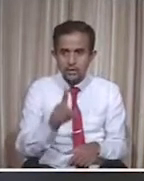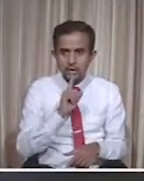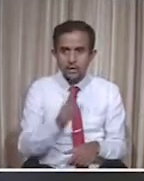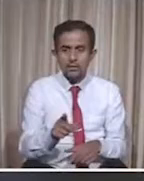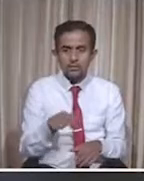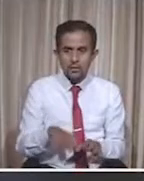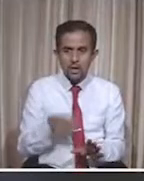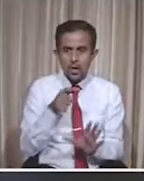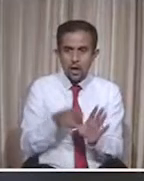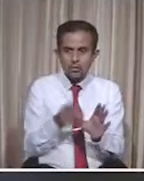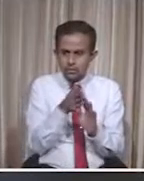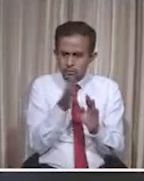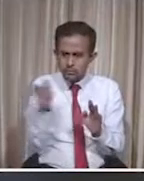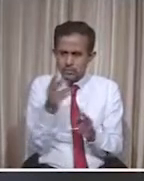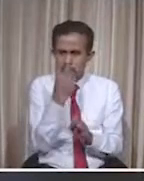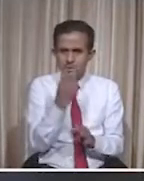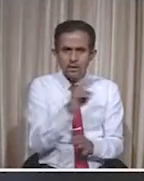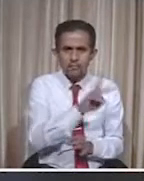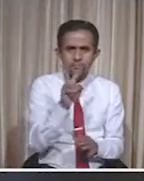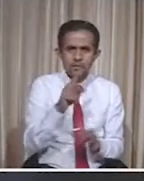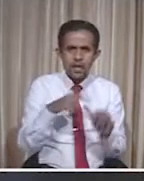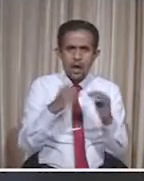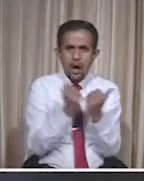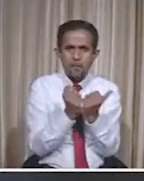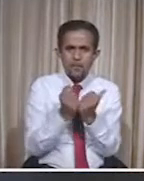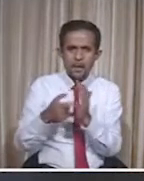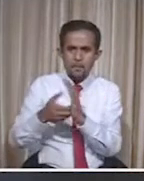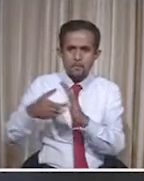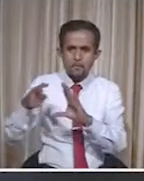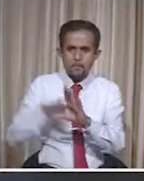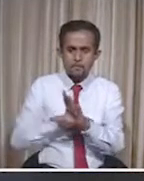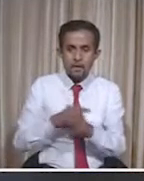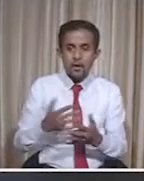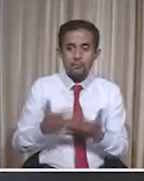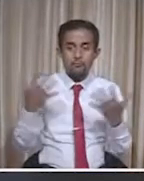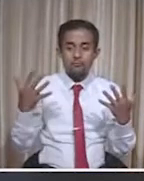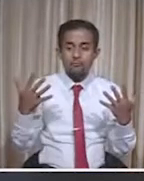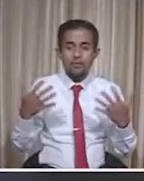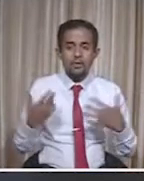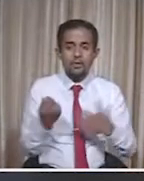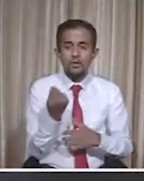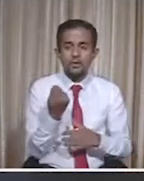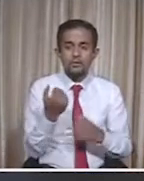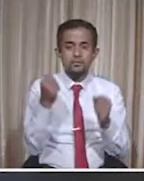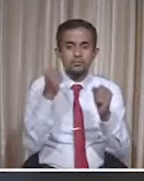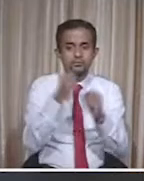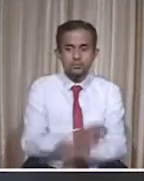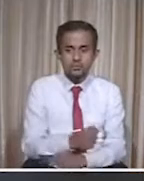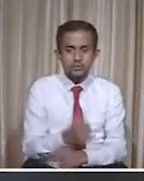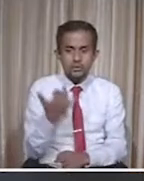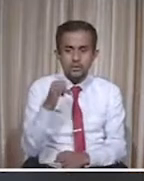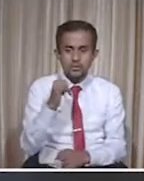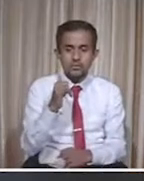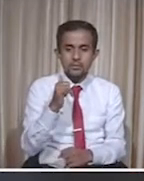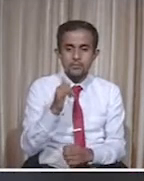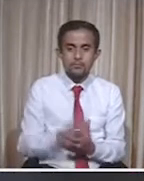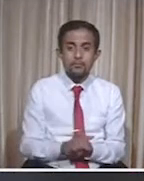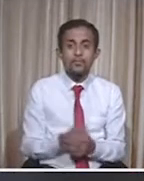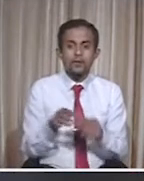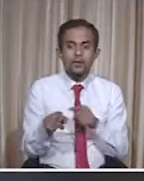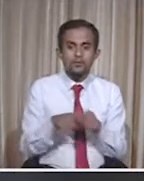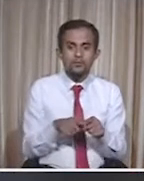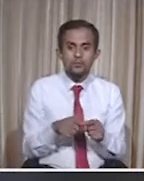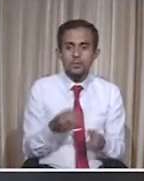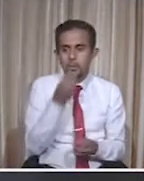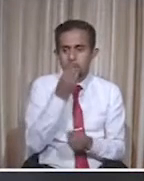මේ අවුරුද්දේ මැද වෙනකොට 2022 අප්‍රේල් මැයි වෙනකොට රට තුල මහා දැවැන්ත ආර්ථික කඩාවැටීමක් වෙනවා ඒ වගේම